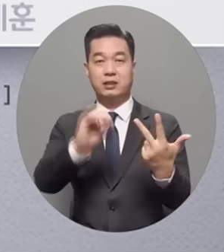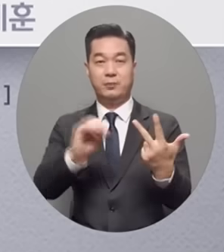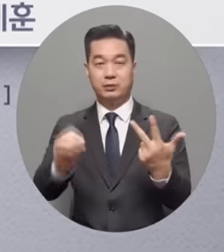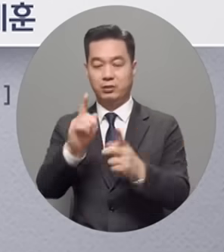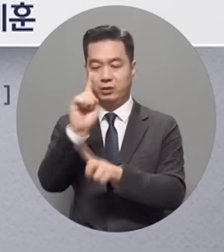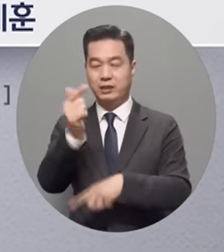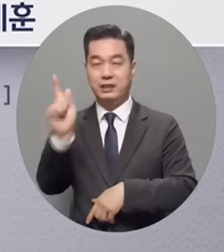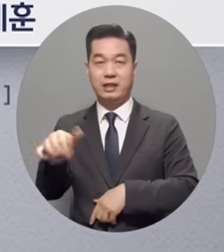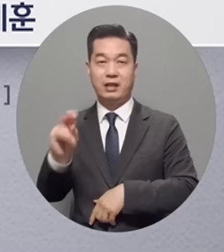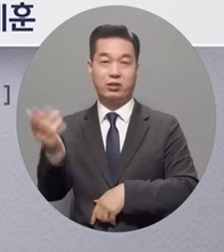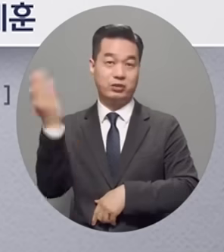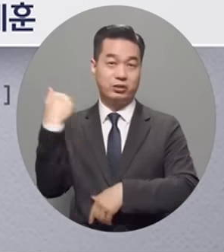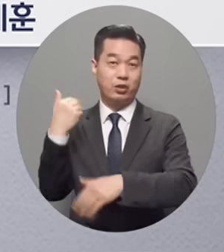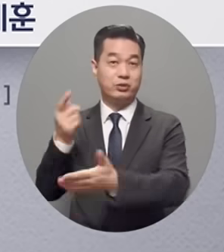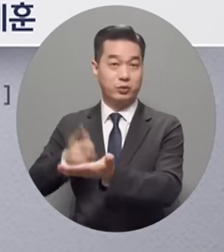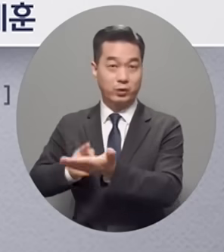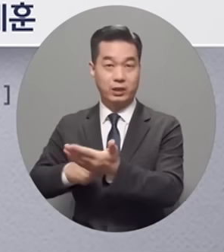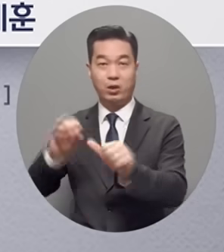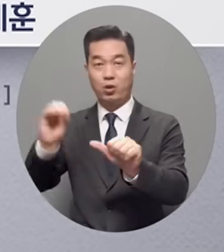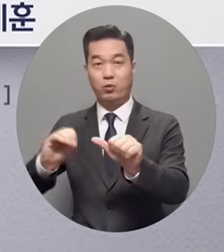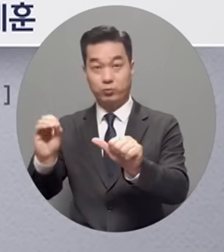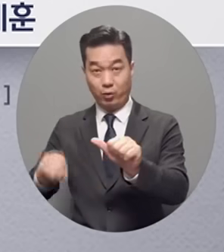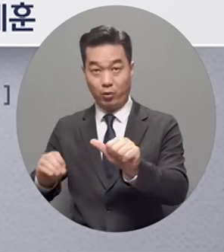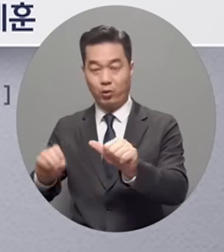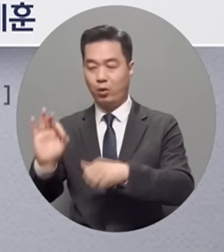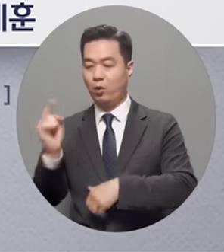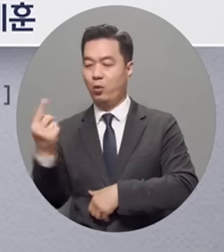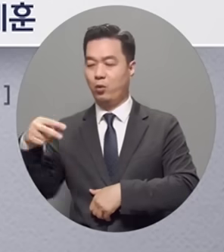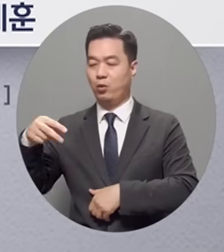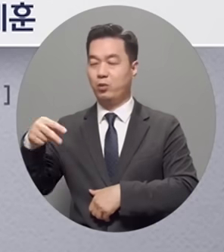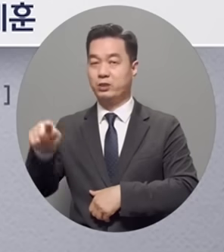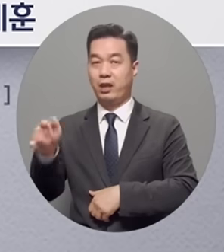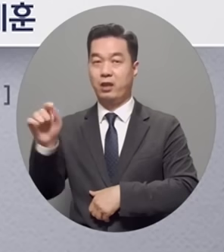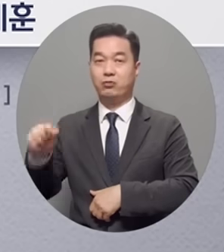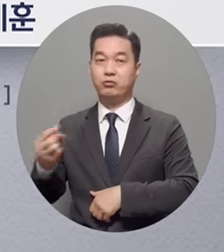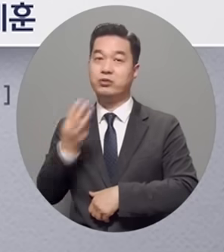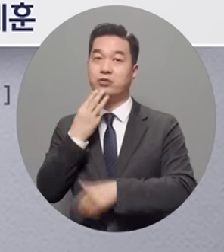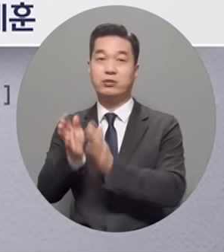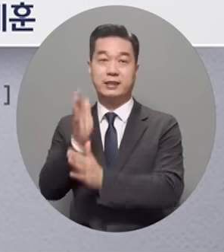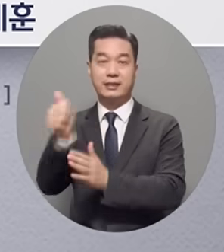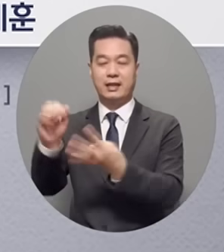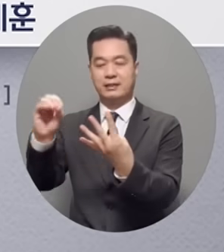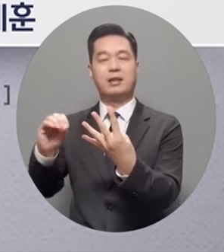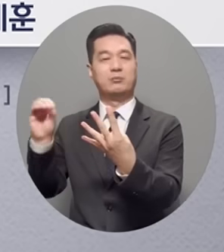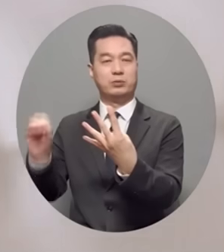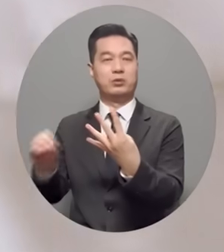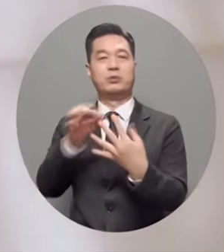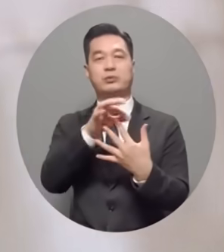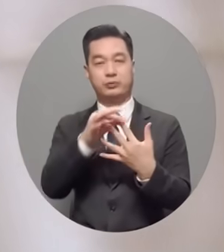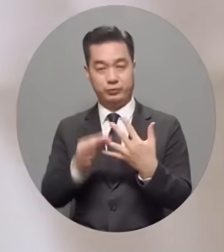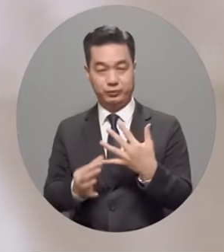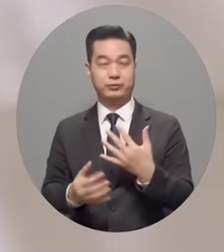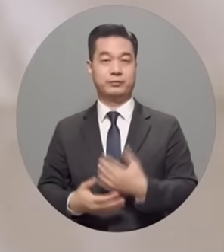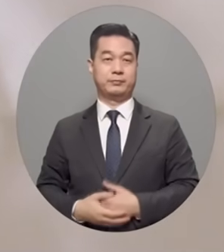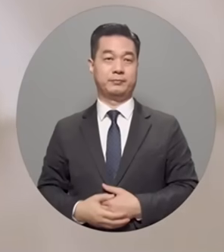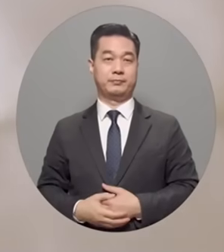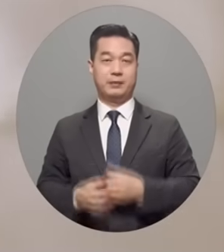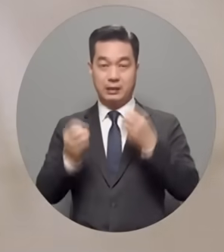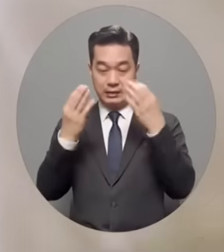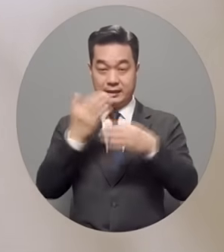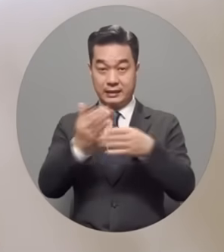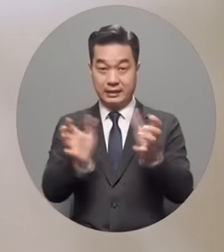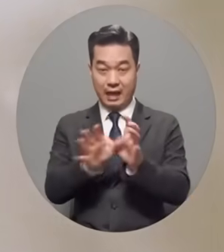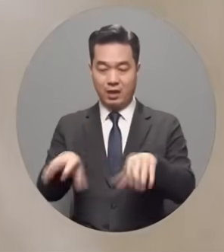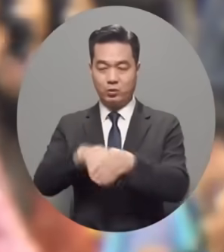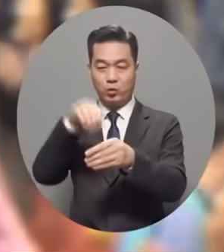전 국무총리가 5%, 오세훈 서울시장은 4%의 선호도를 보였습니다. 신당이 총선에